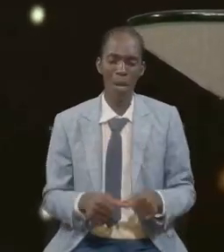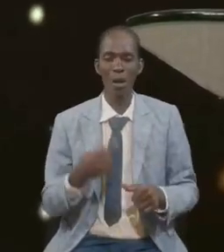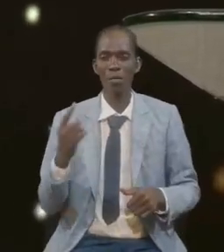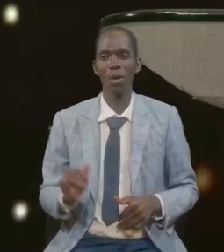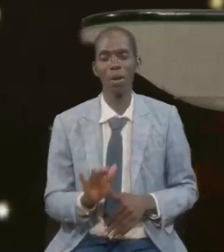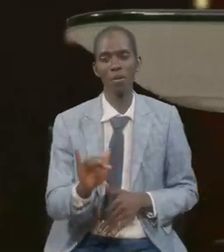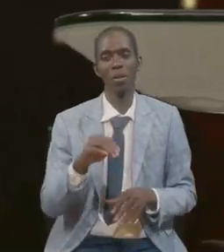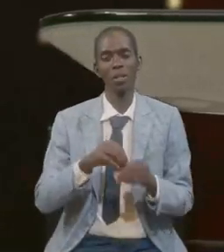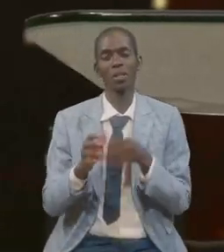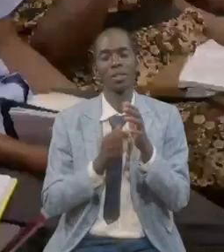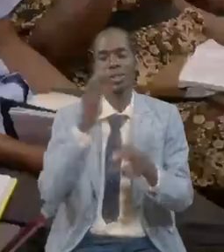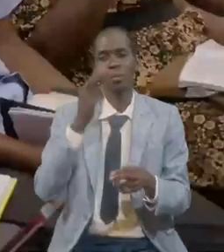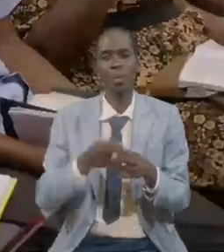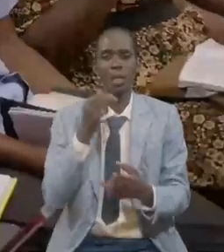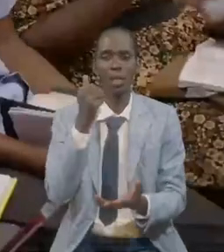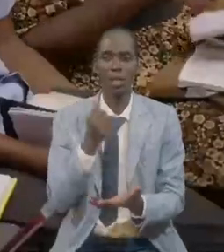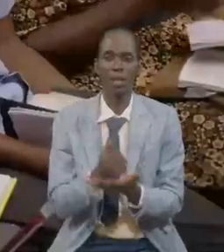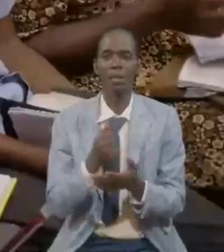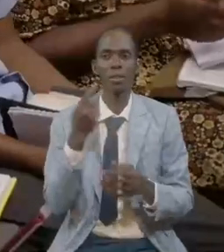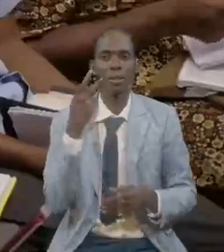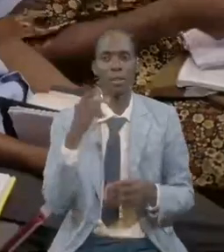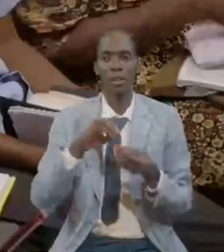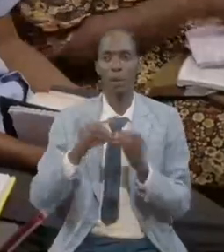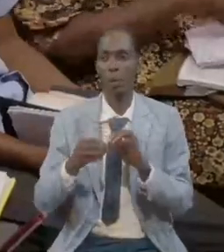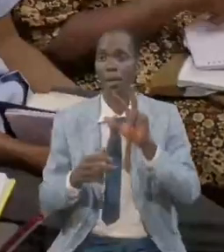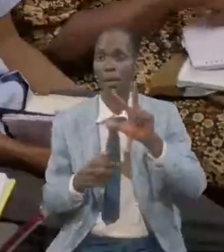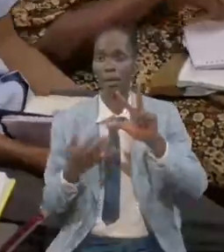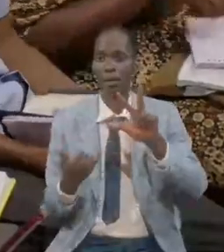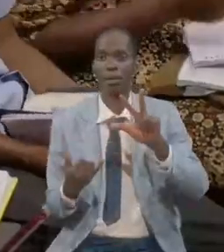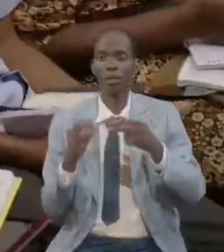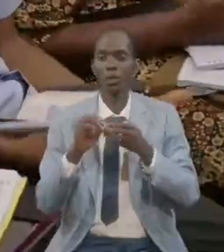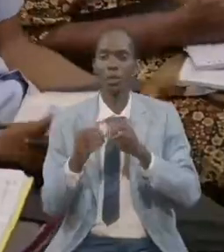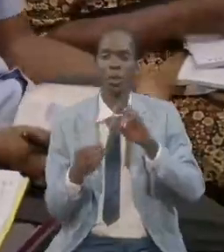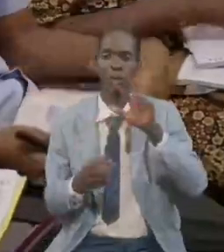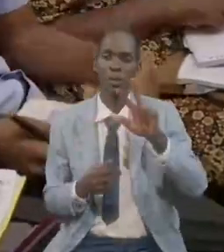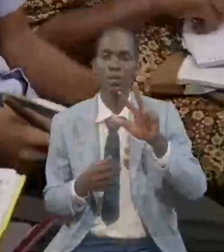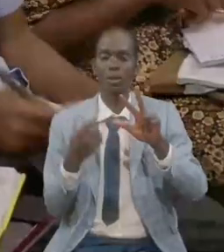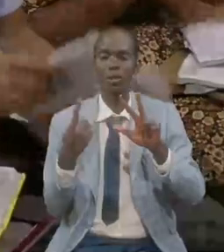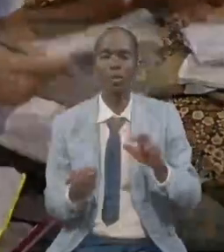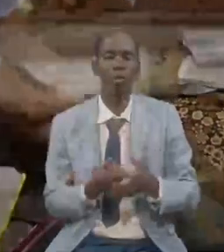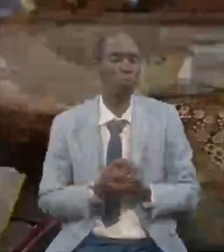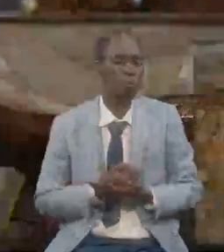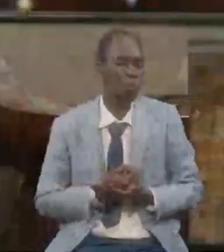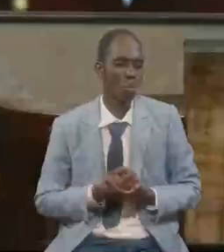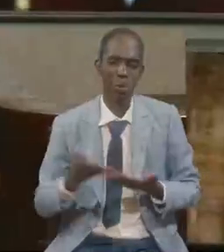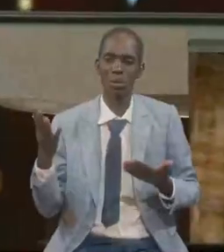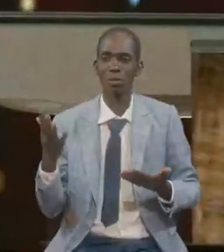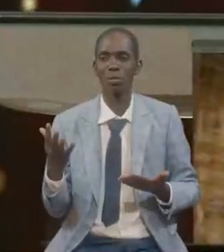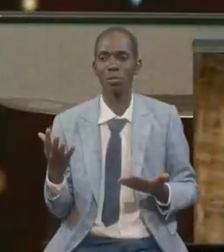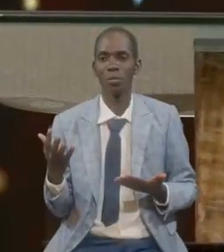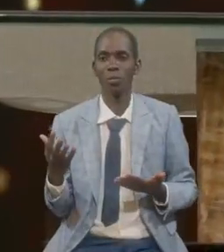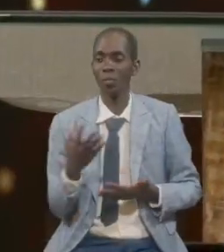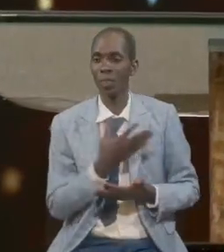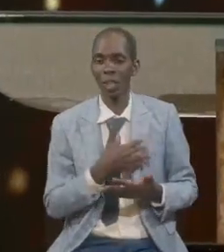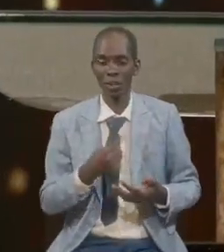Nous allons demeurer éternellement au nom de Jésus-Christ. Troisième partie ici, c'est le gaspillage et